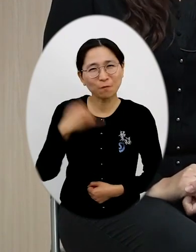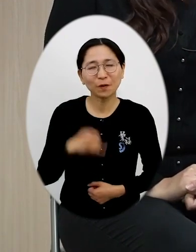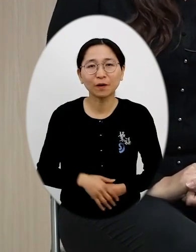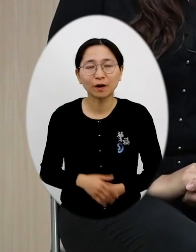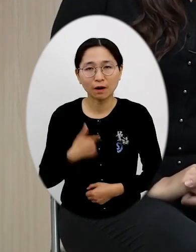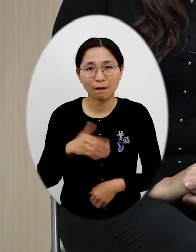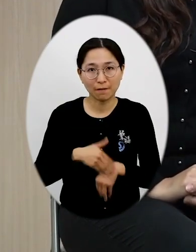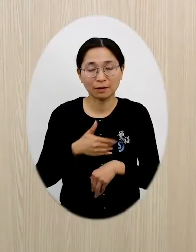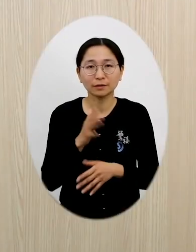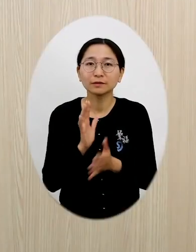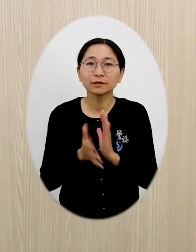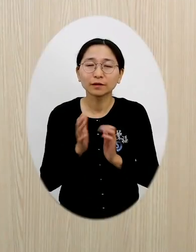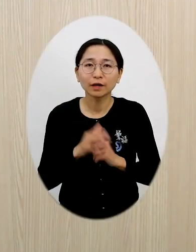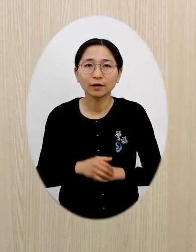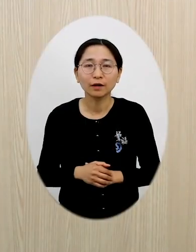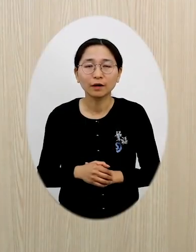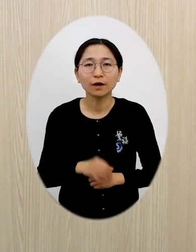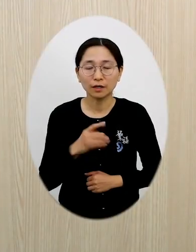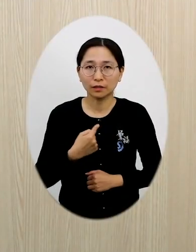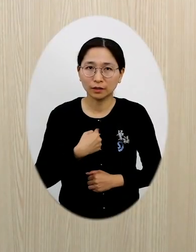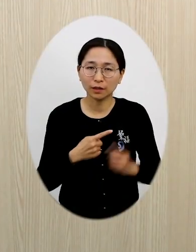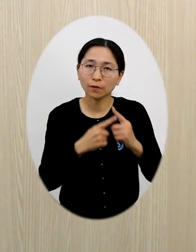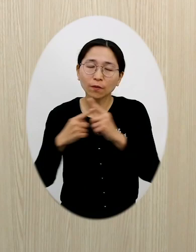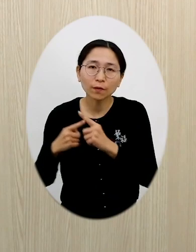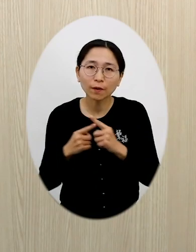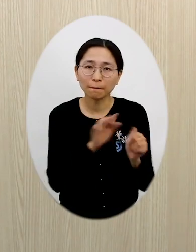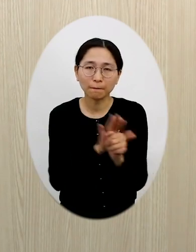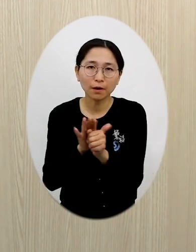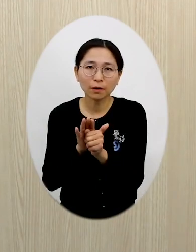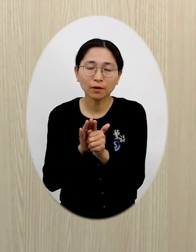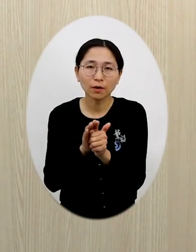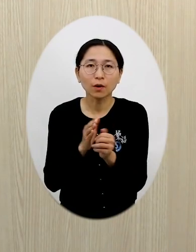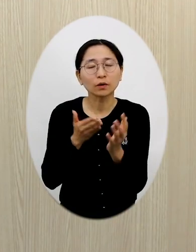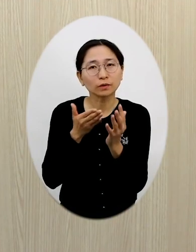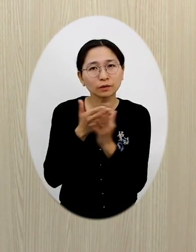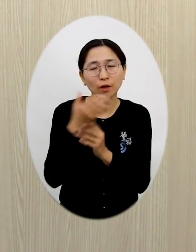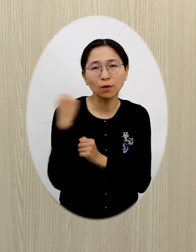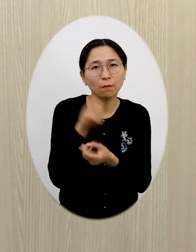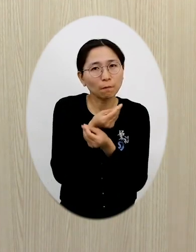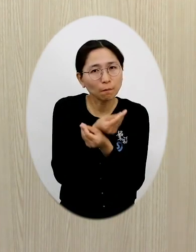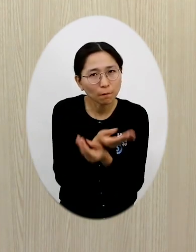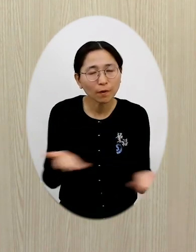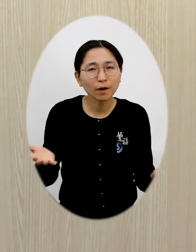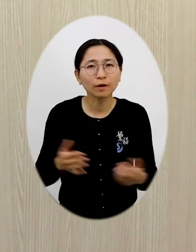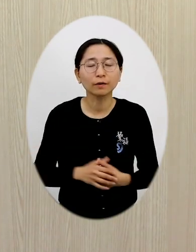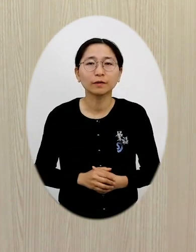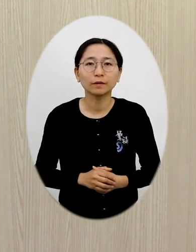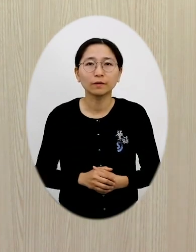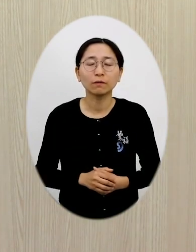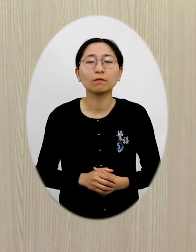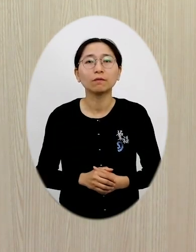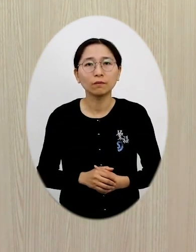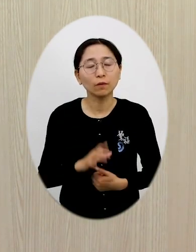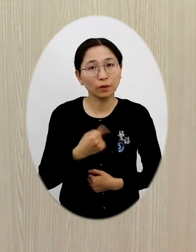我想你都是估不到的了。其实刚刚我练手语是讲紧话，帮助有需要的人一起发放正能量给身边的